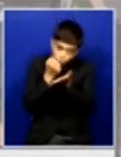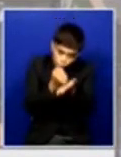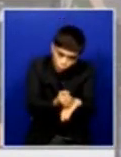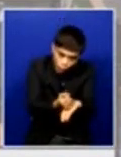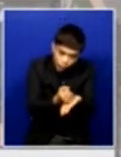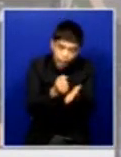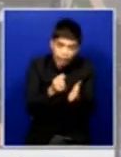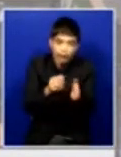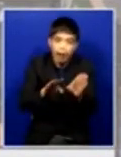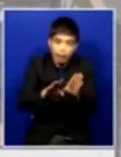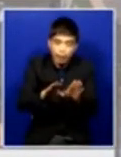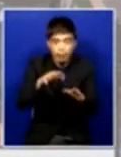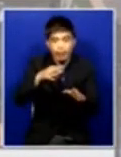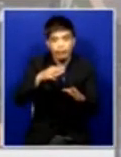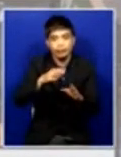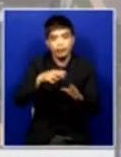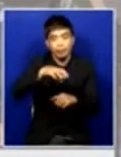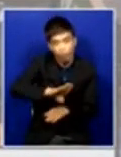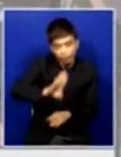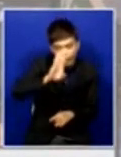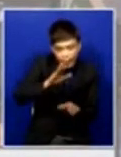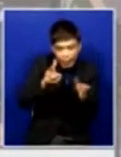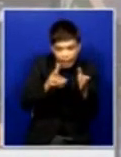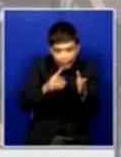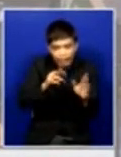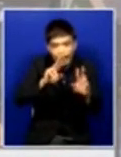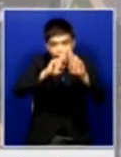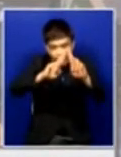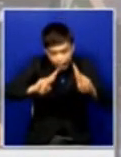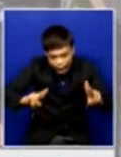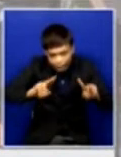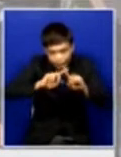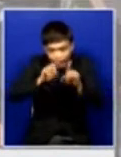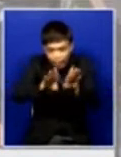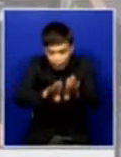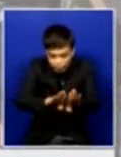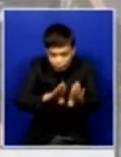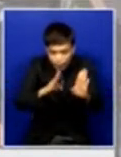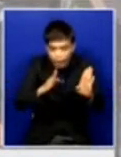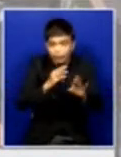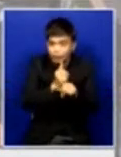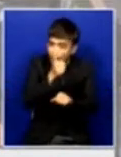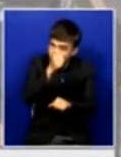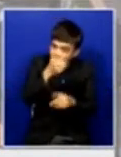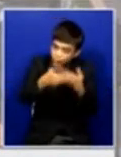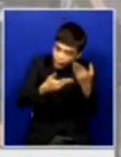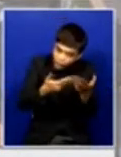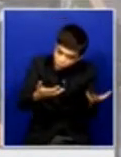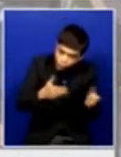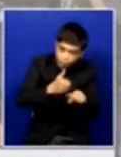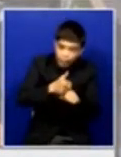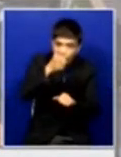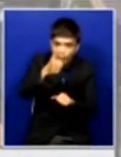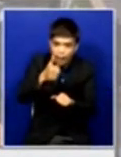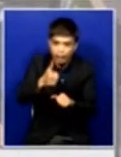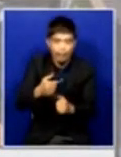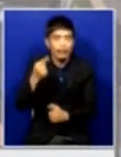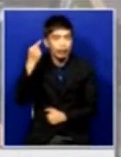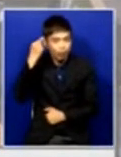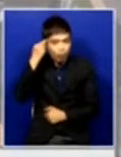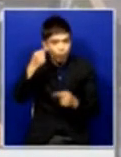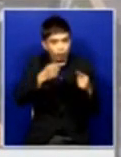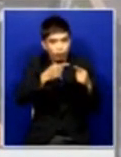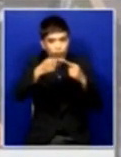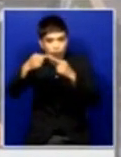ายให้บางธุรกิจสามารถดำเนินธุรกิจได้ผมเชื่อครับท่านประธานครับเพราะว่ามีการต่อพระราชกำหนดนะครับในสถานการณ์ฉุกเฉินต่อไป